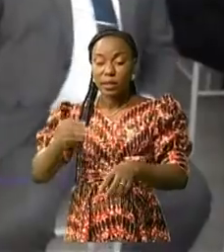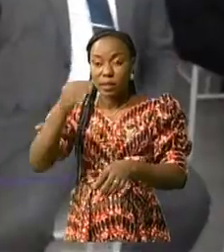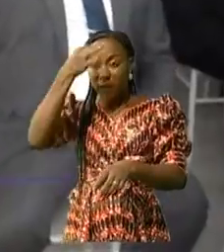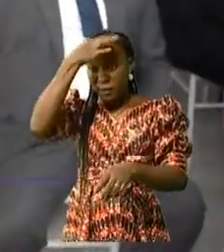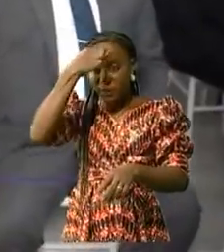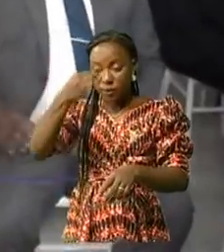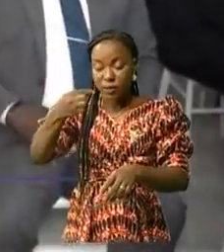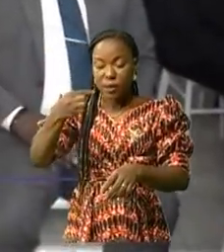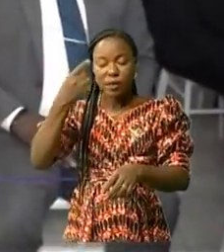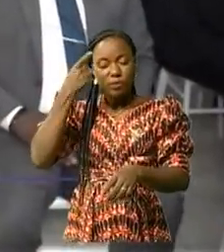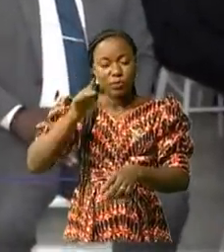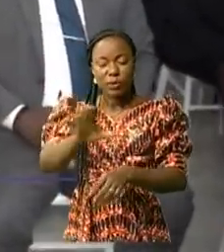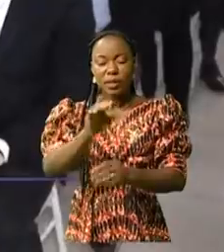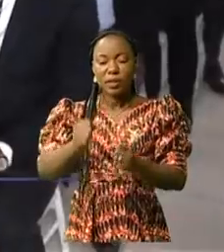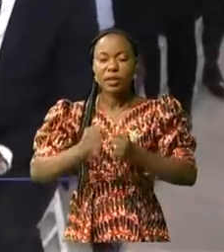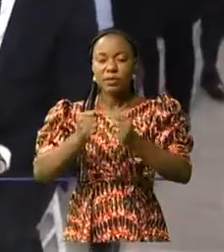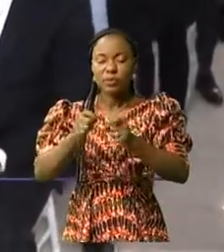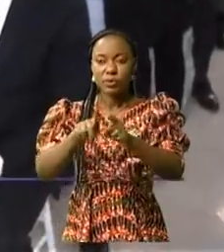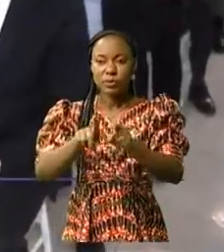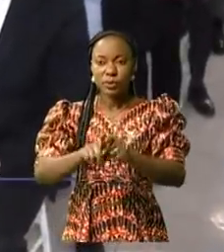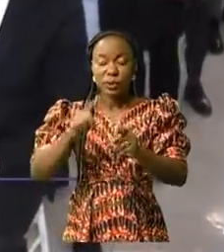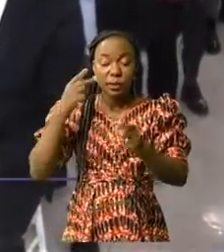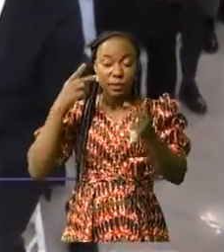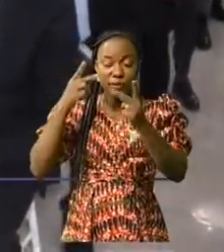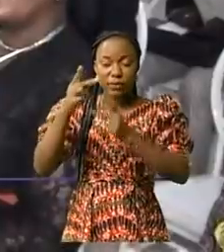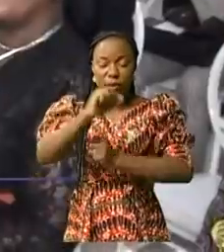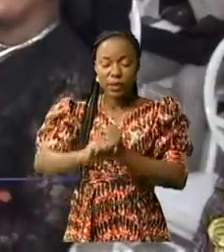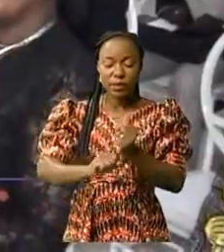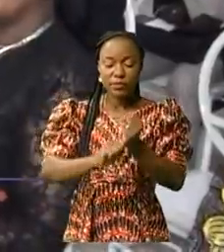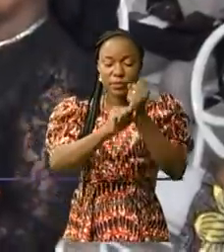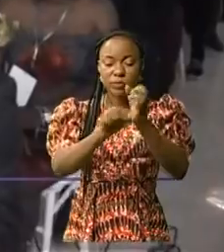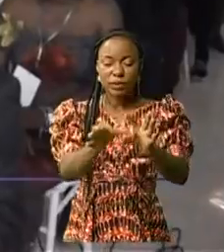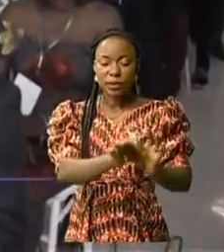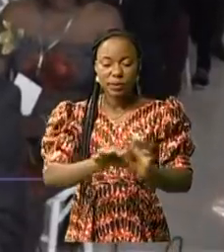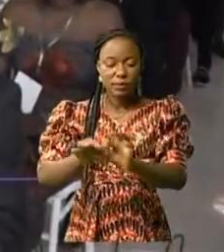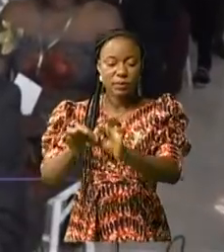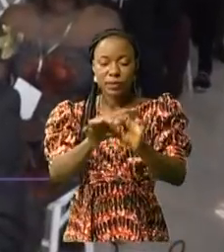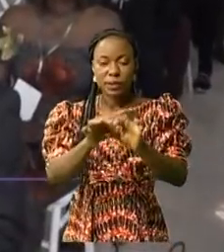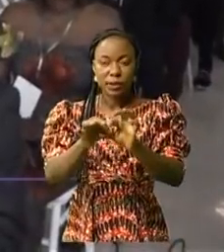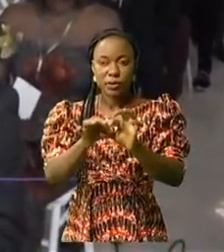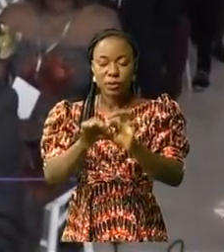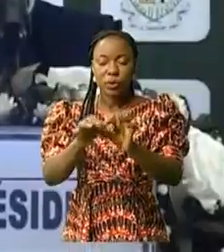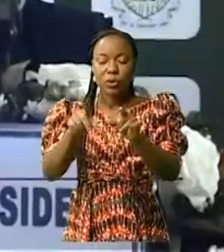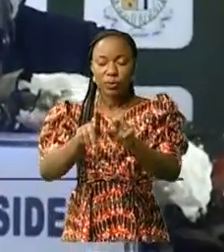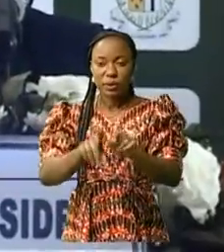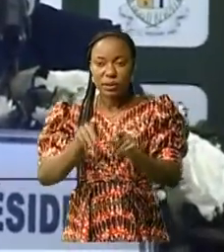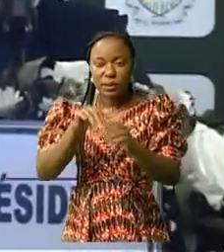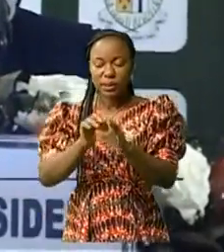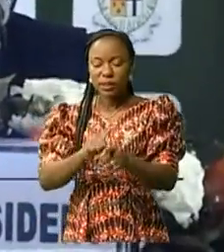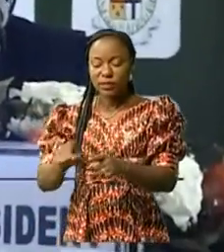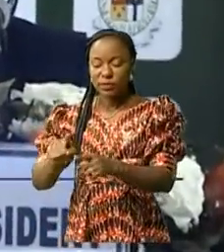pour leurs efforts inlassables visant le renforcement de relations de coopération bilatérale dans divers secteurs